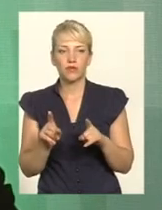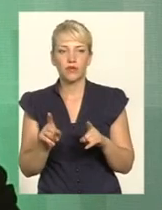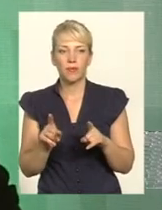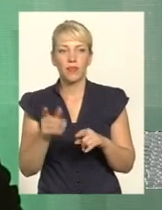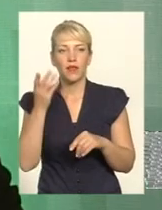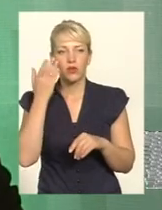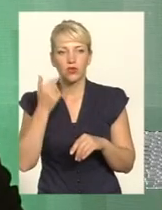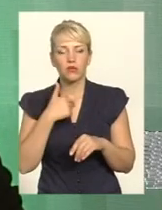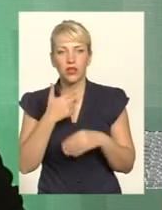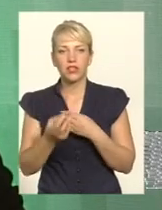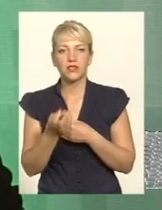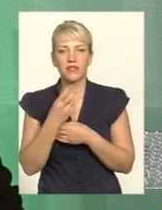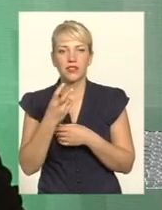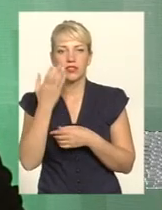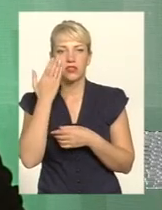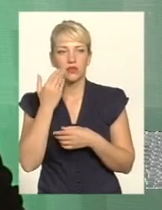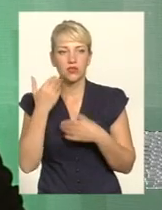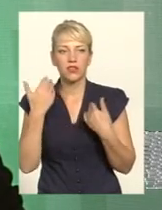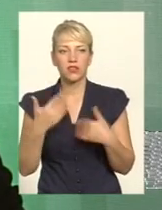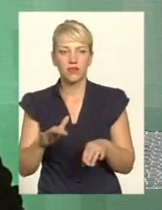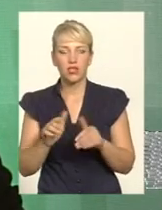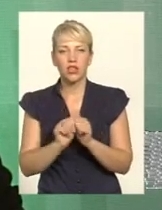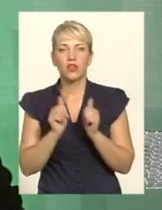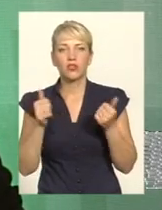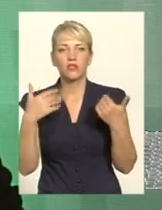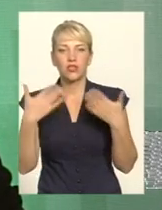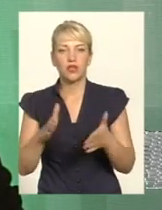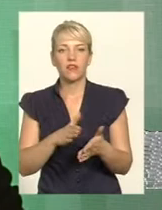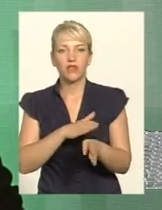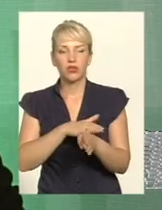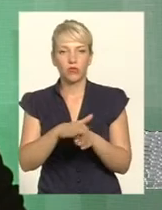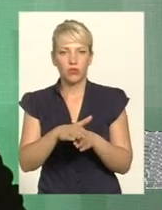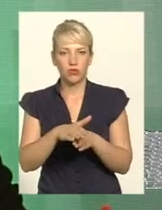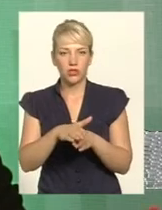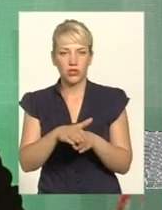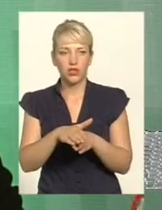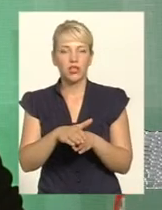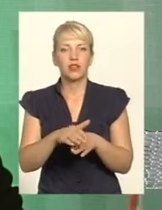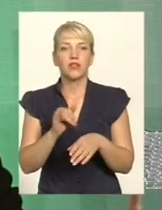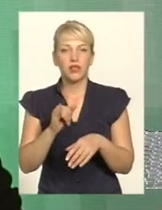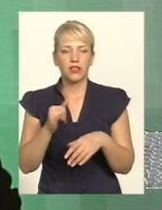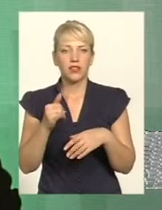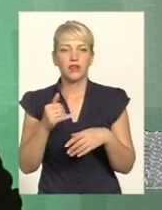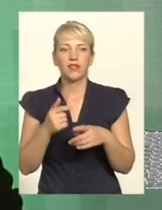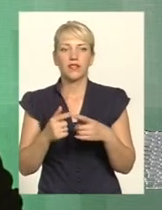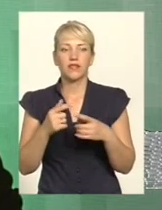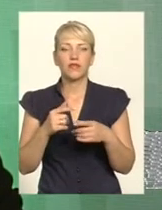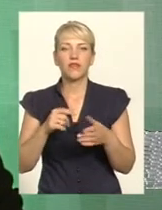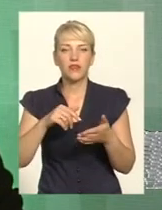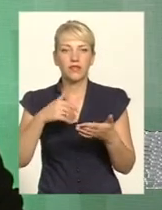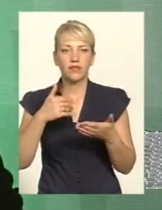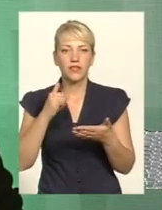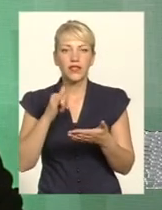коли до мене вже звертається, коли вже розлучення відбулося. І відчувається, що не вистачає тепла,